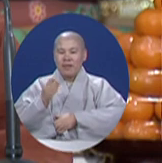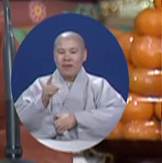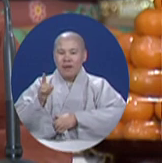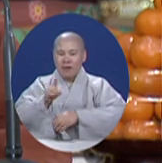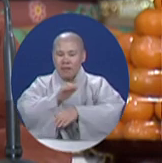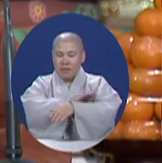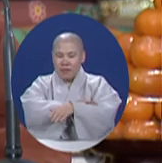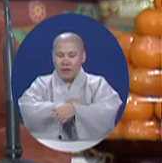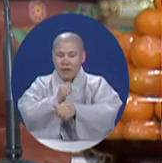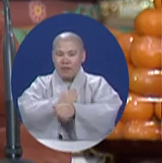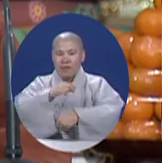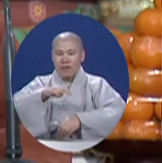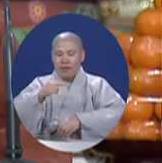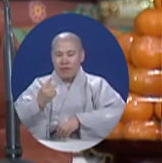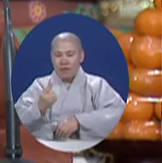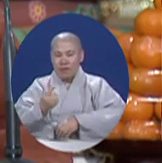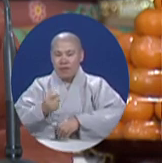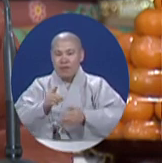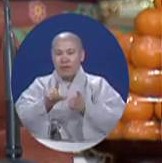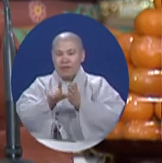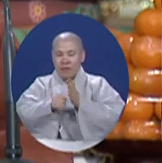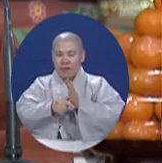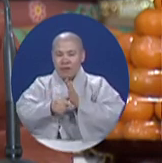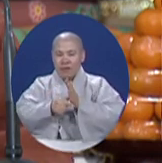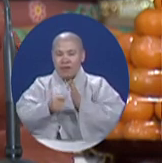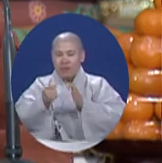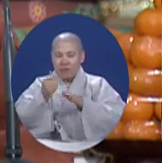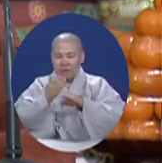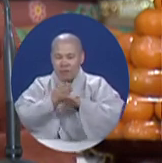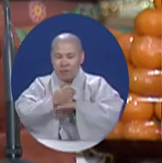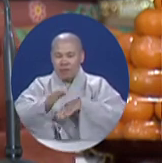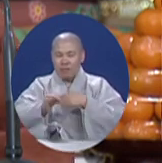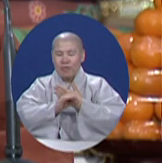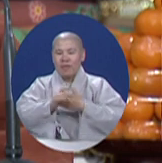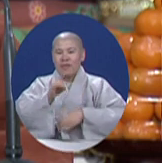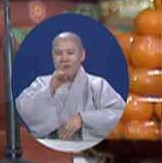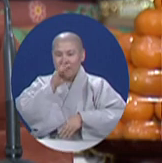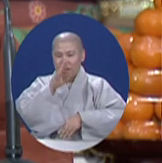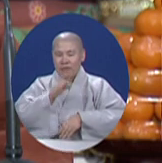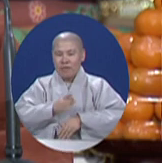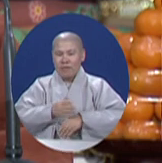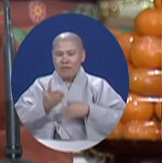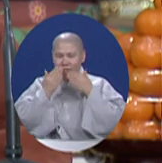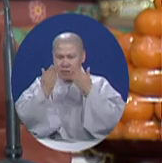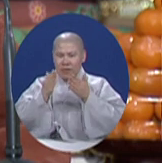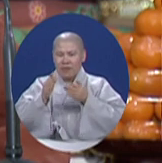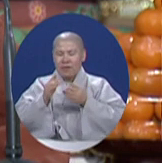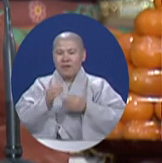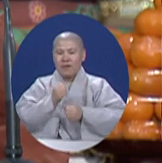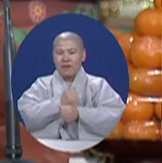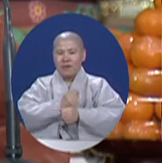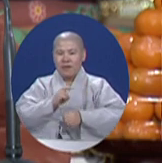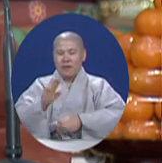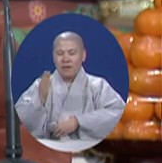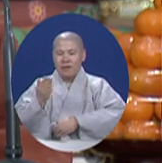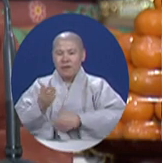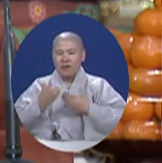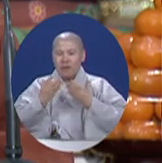아무리 잘해도 시간이 조금이라도 늦으면 이거 안 되는 겁니다. 뭐 예를